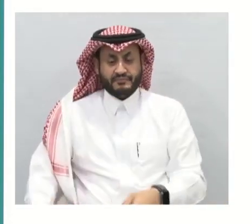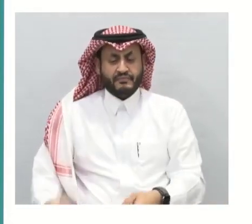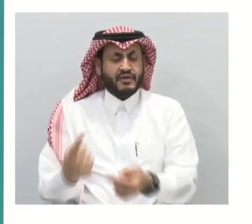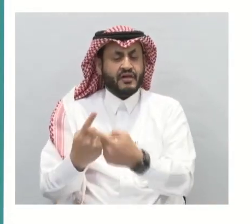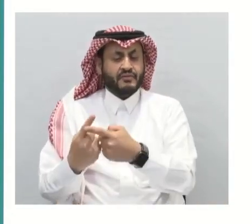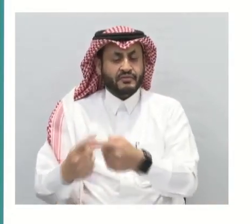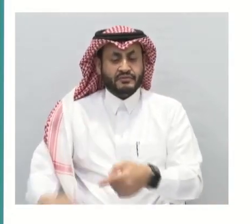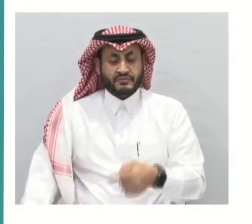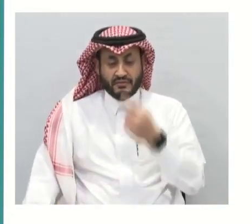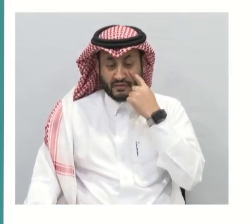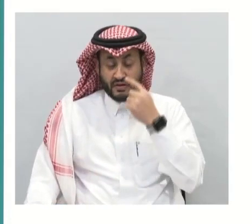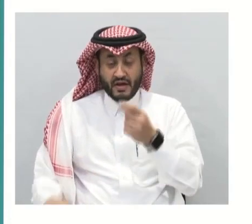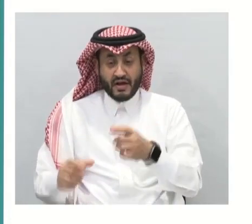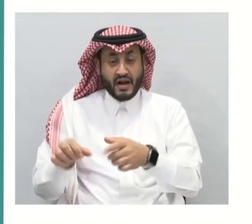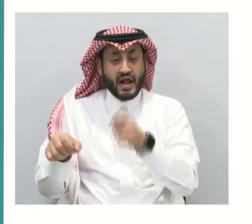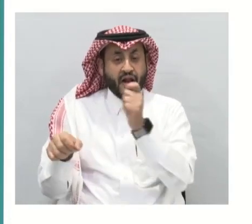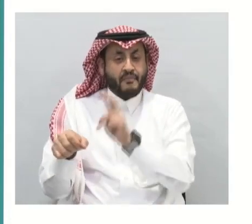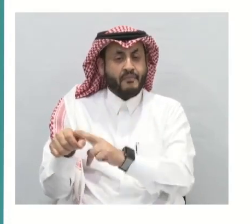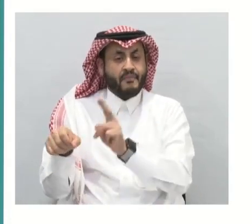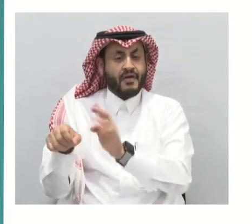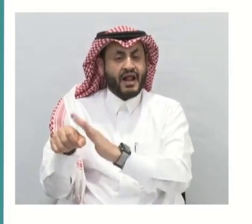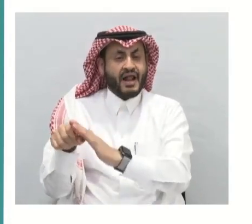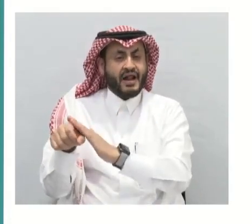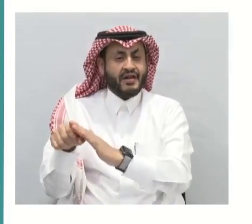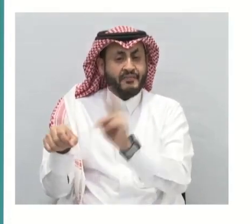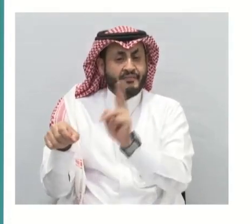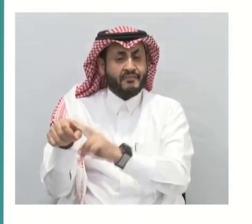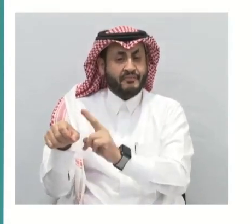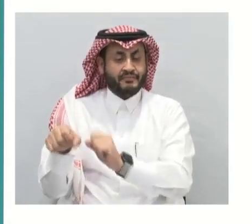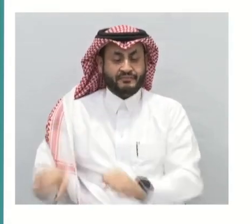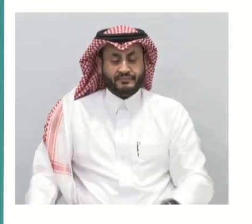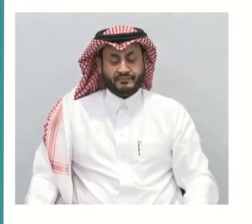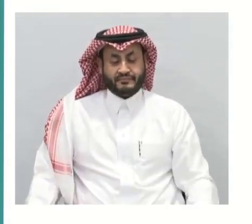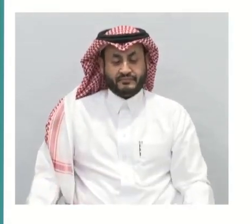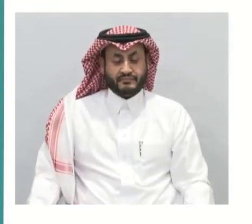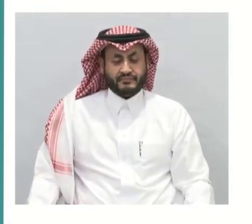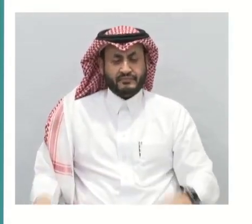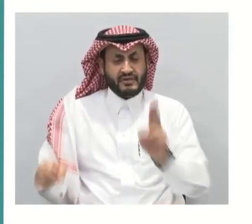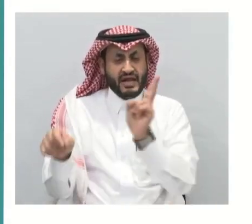الوسطى نعم غشاء الطبله غشاء الطبله هذه الطبله تطرق